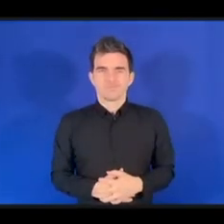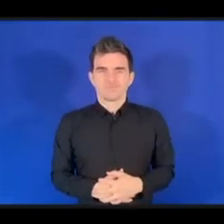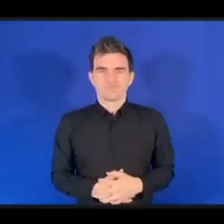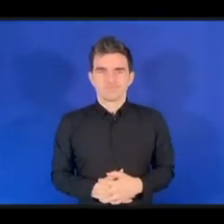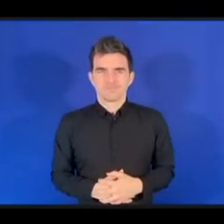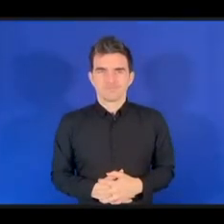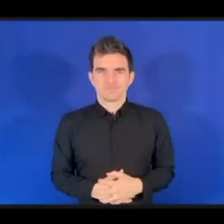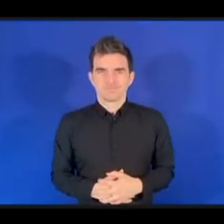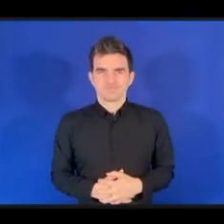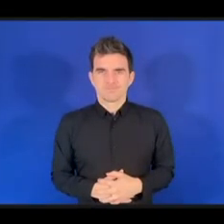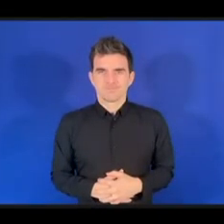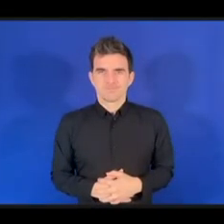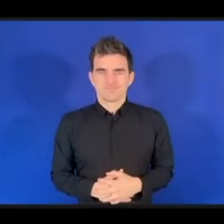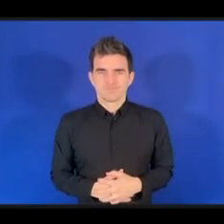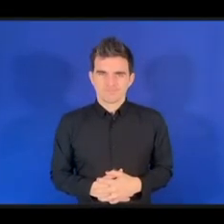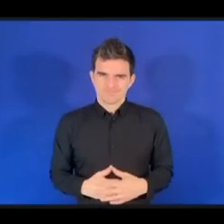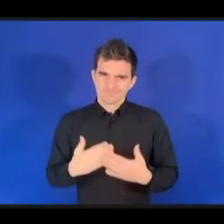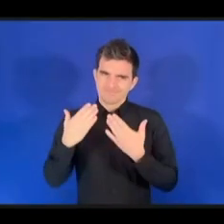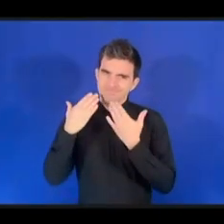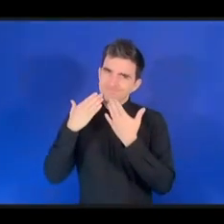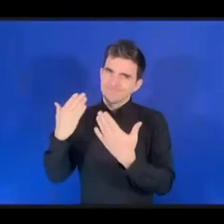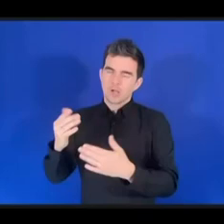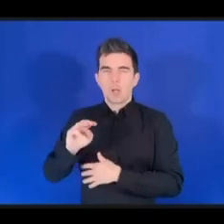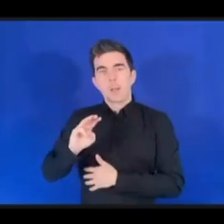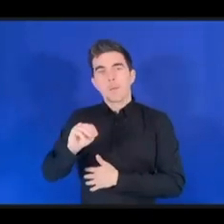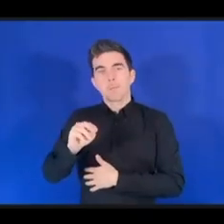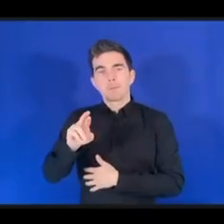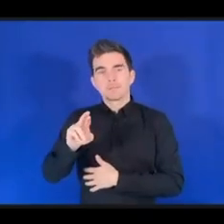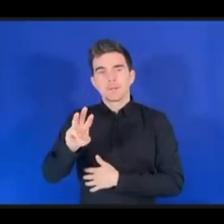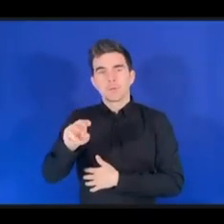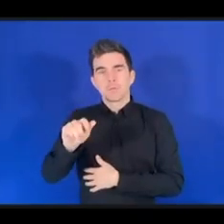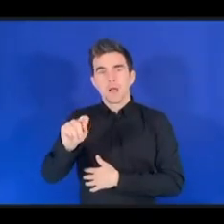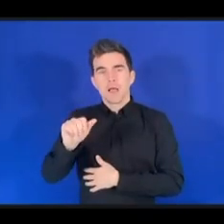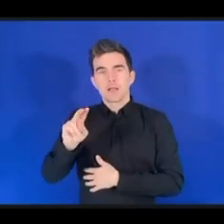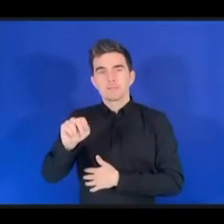边总务大臣的发言。